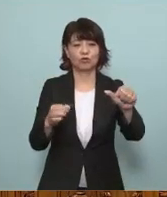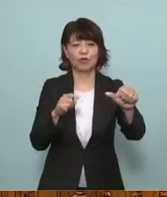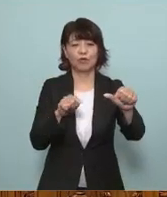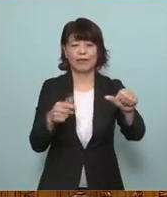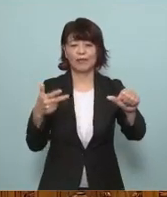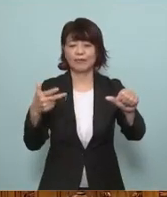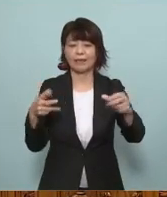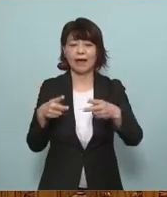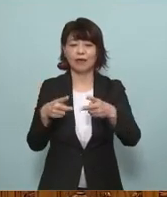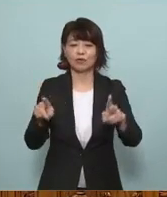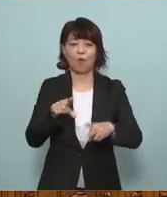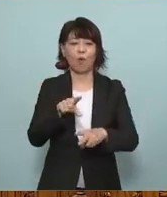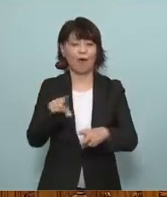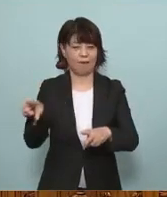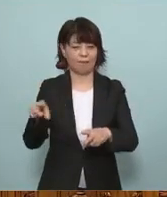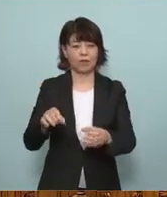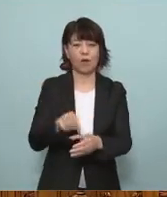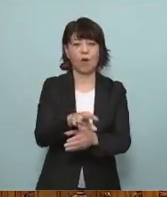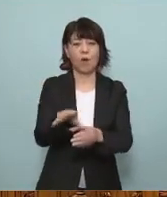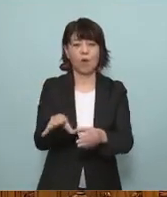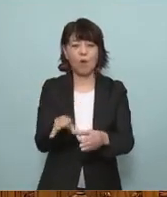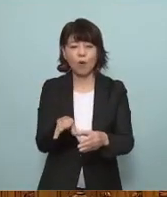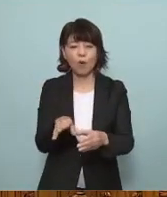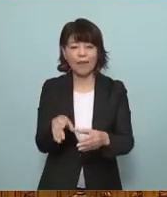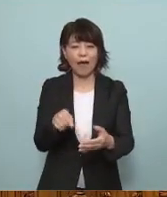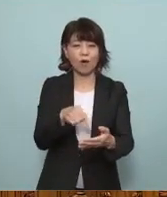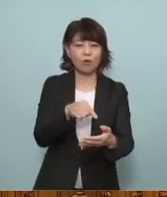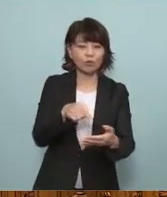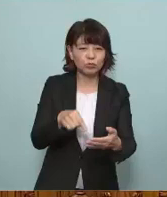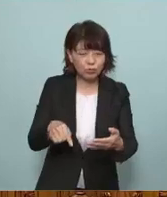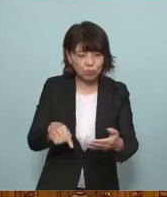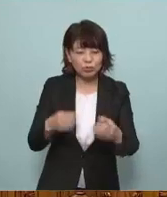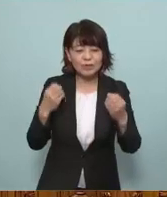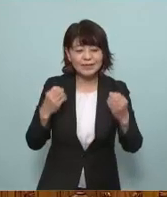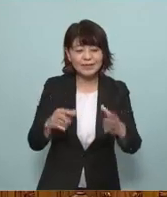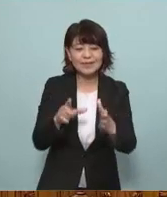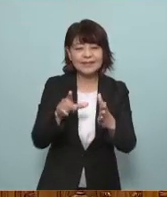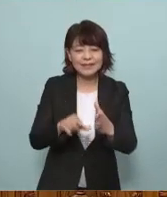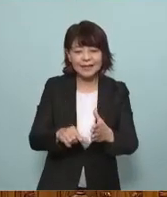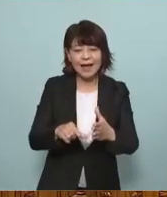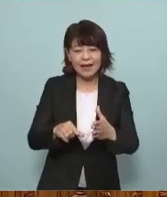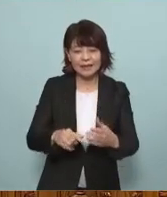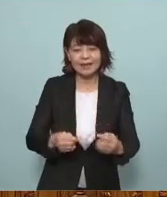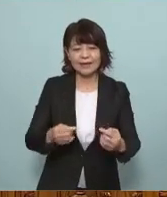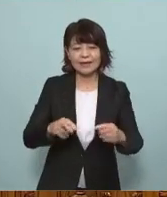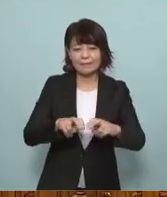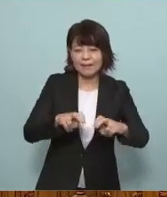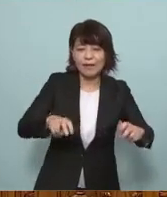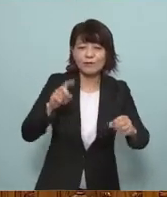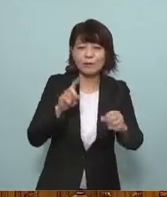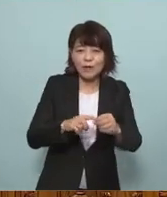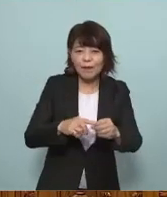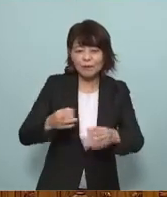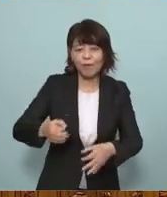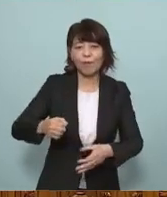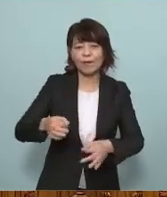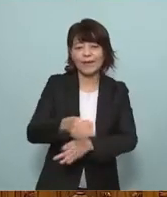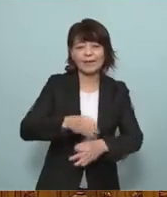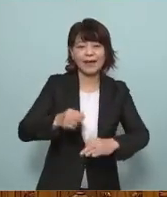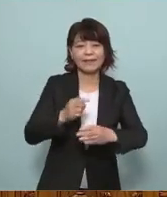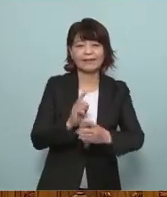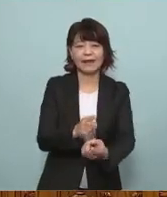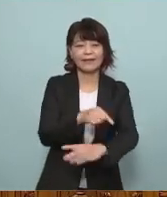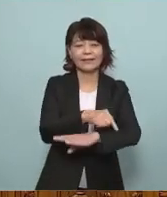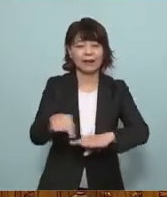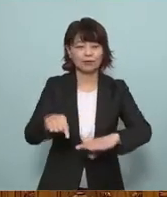兆円に上るコロナ克服、新時代開拓のための経済対策を閣議決定し、12月